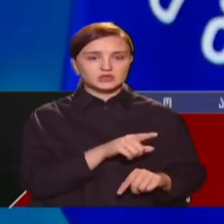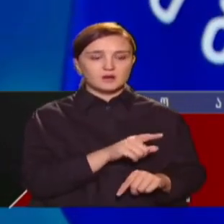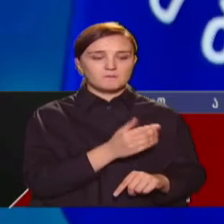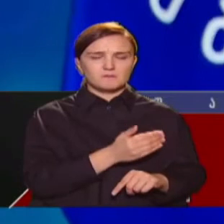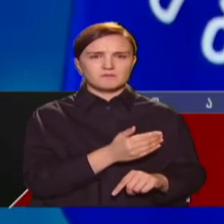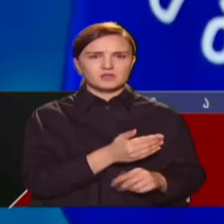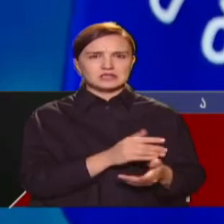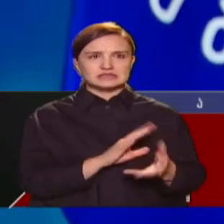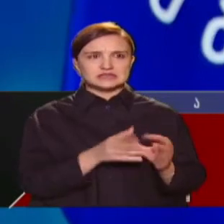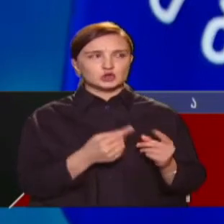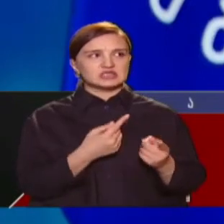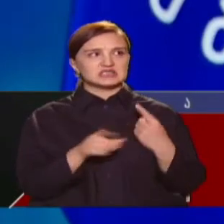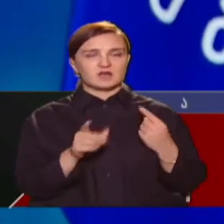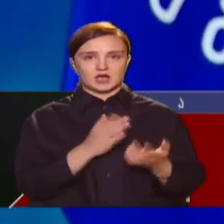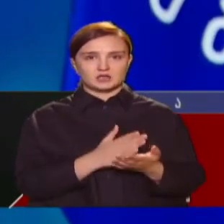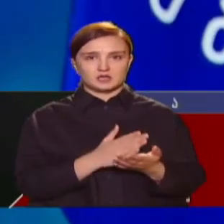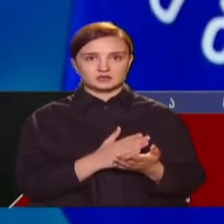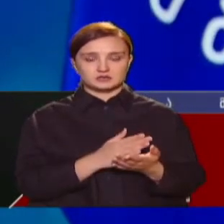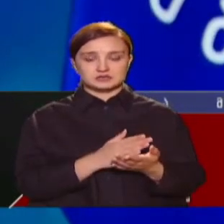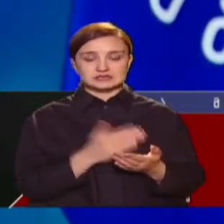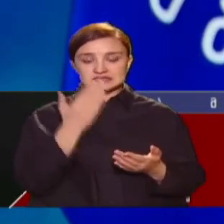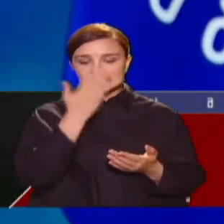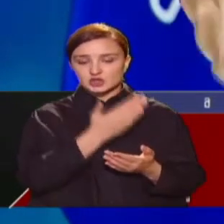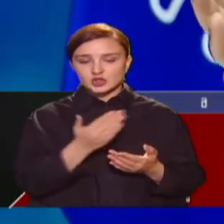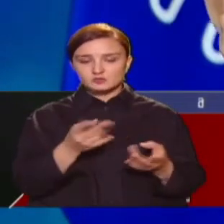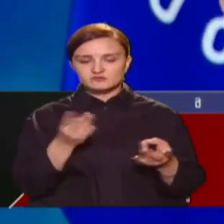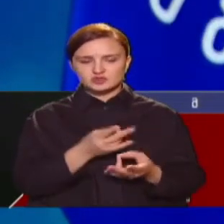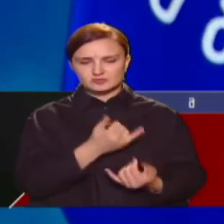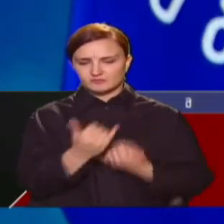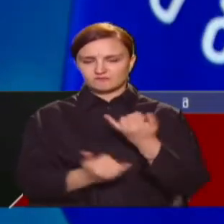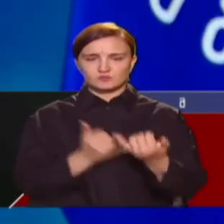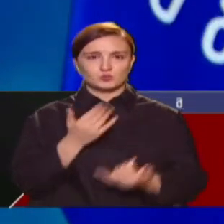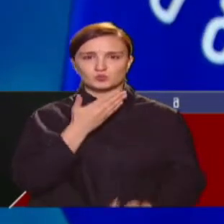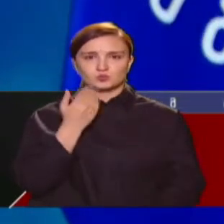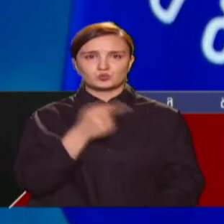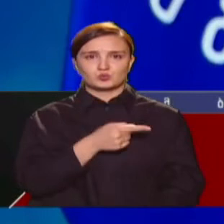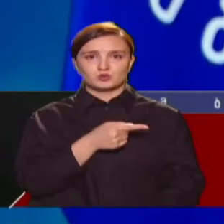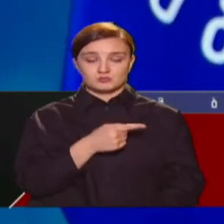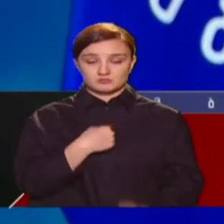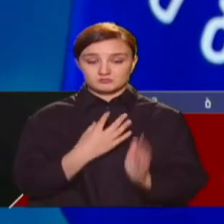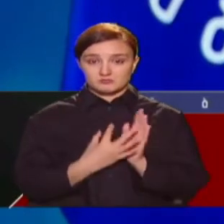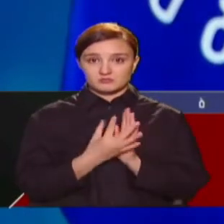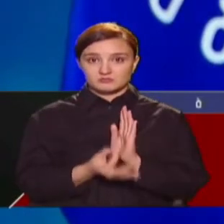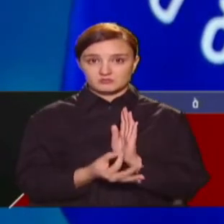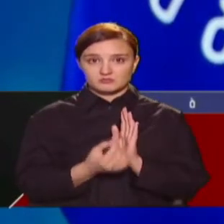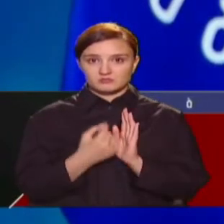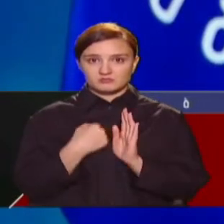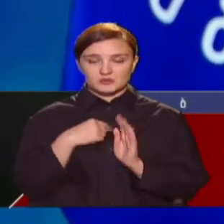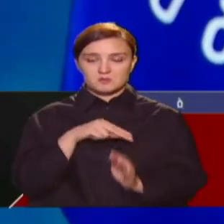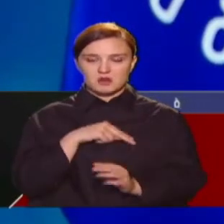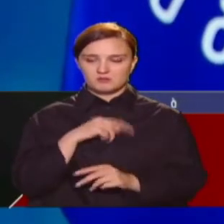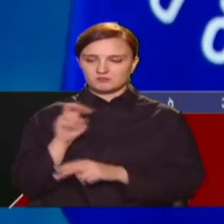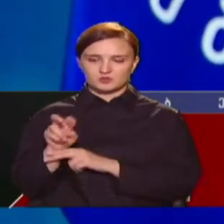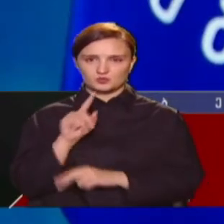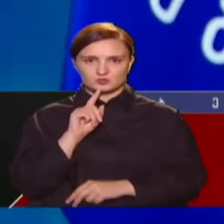აბსოლუტურად დაცილებულია იმას, რაც საზოგადოებას დღეს ჭირდება. Ისინი ამბობენ, რომ თქვენ აგვირჩიეთ, მაგრამ ჩვენ არ შევალთ